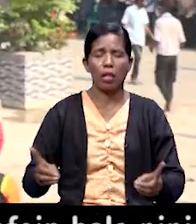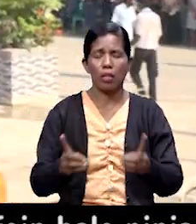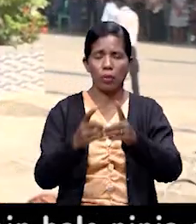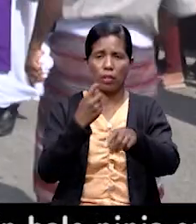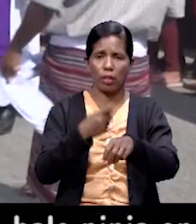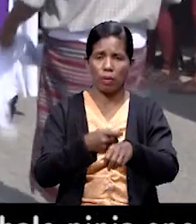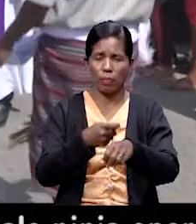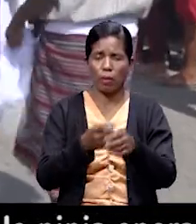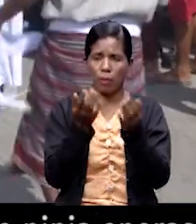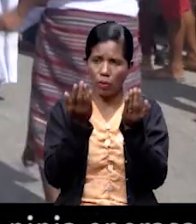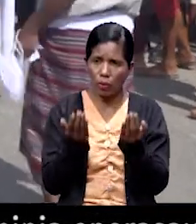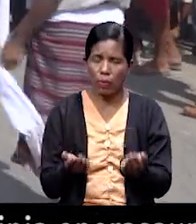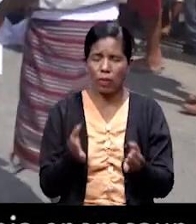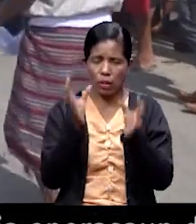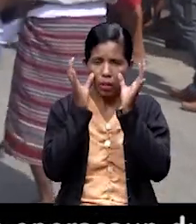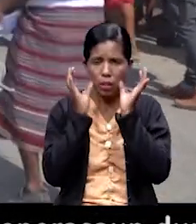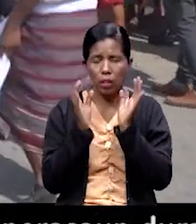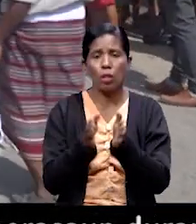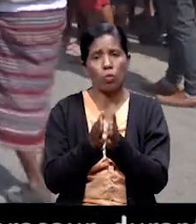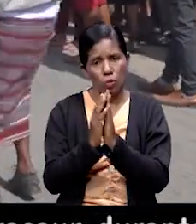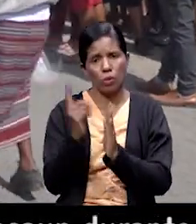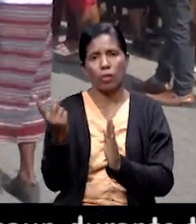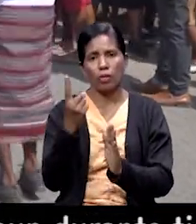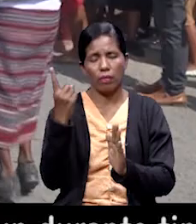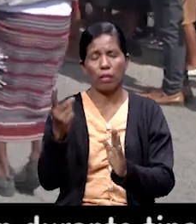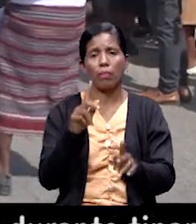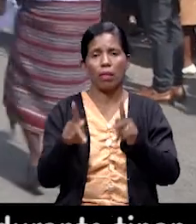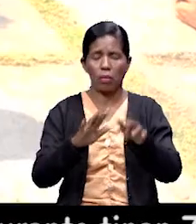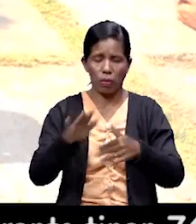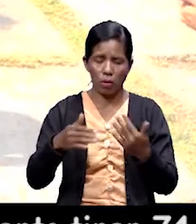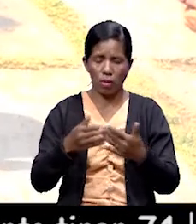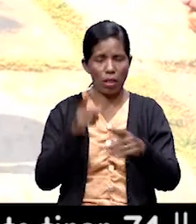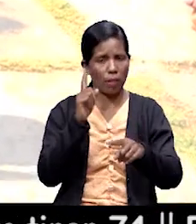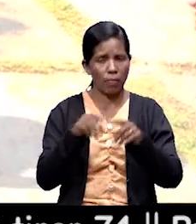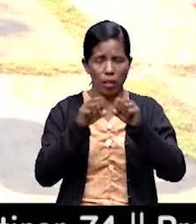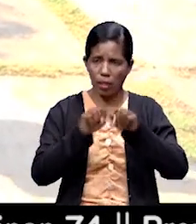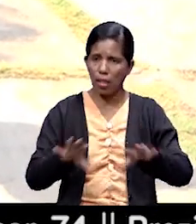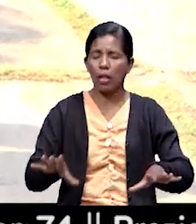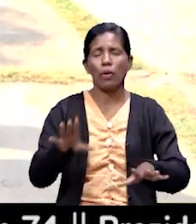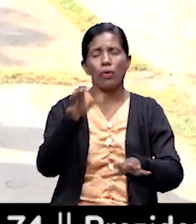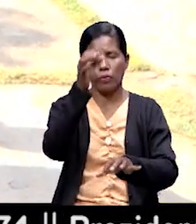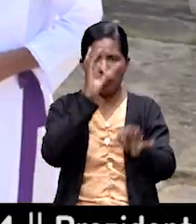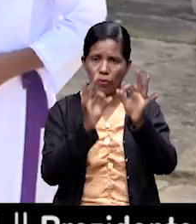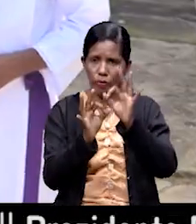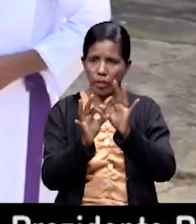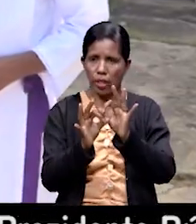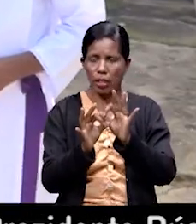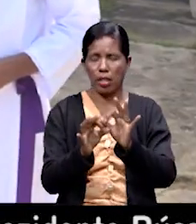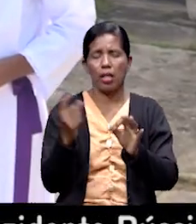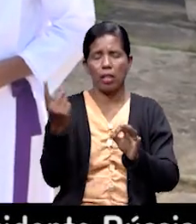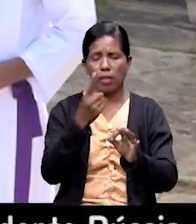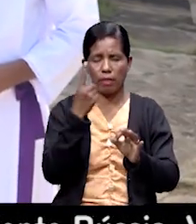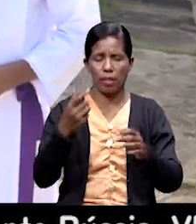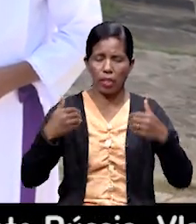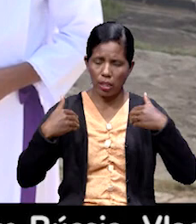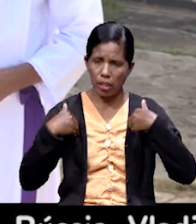Idane Betodan, May be Husuna Fatin Basrani Sira, Atulabele La Confiar, May be Nafatin Iha Esperanza, Nolaran